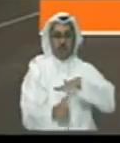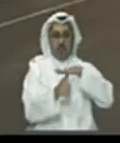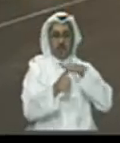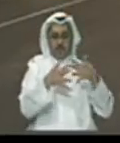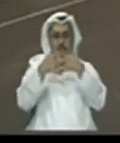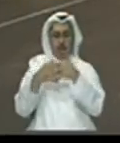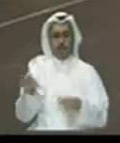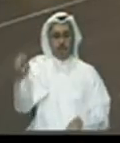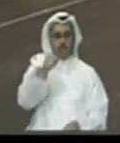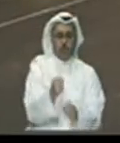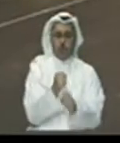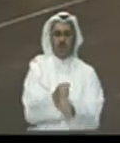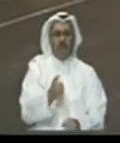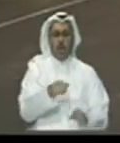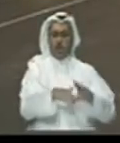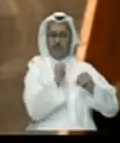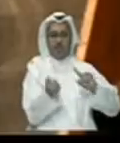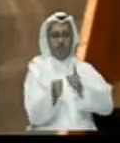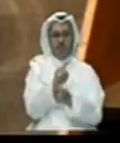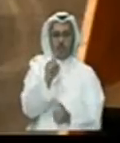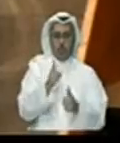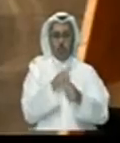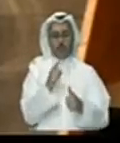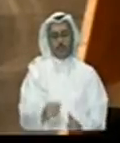الذي قدم استقالته الاثنين الماضي.